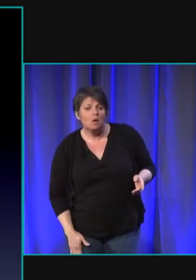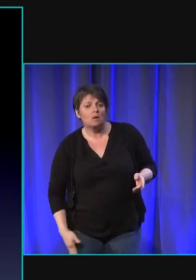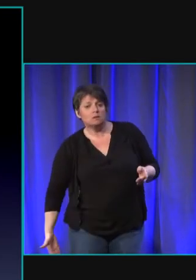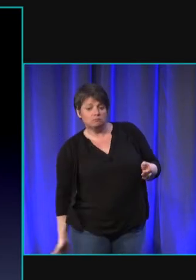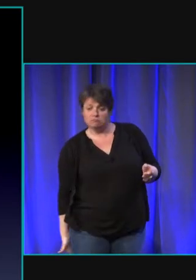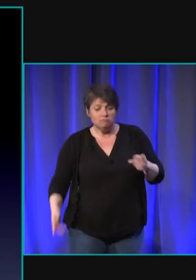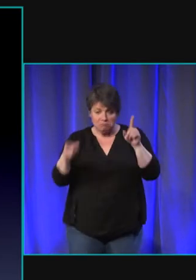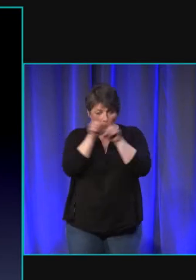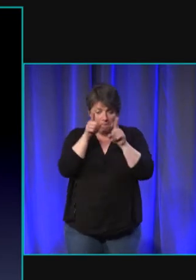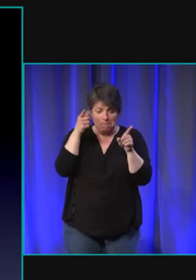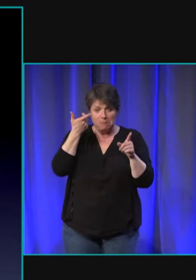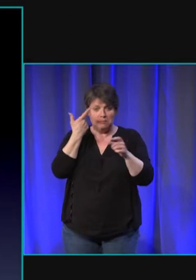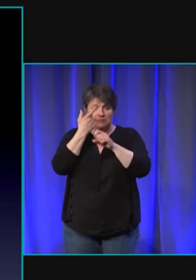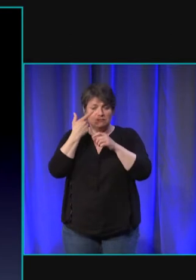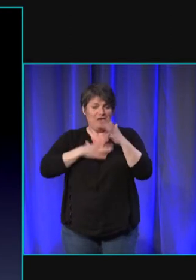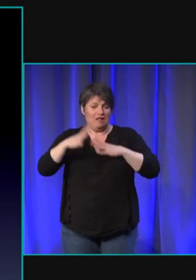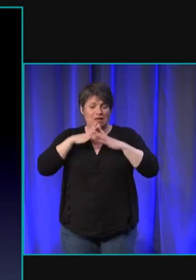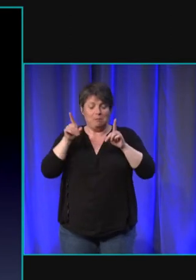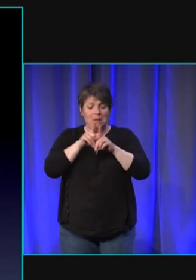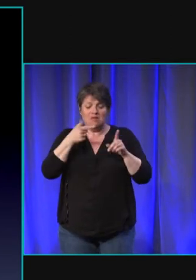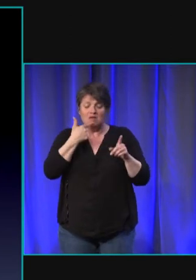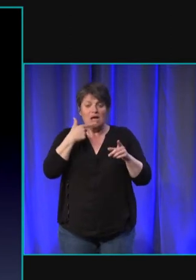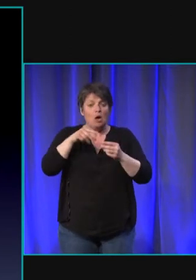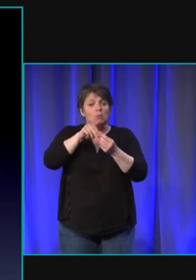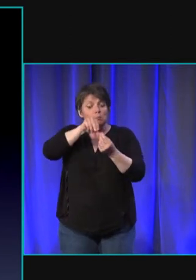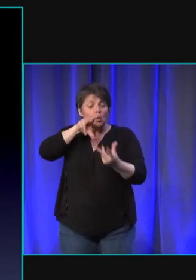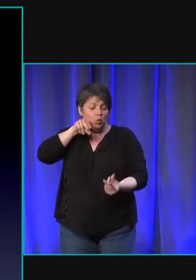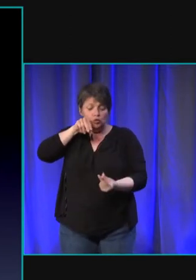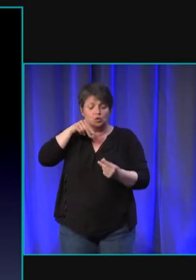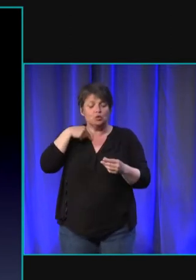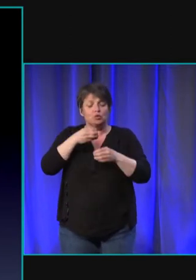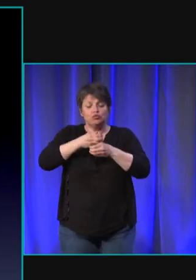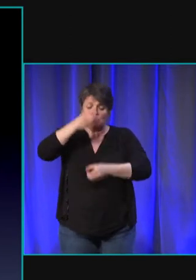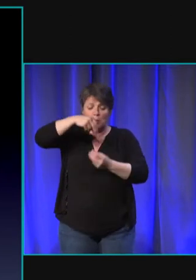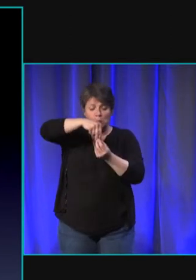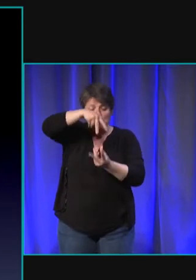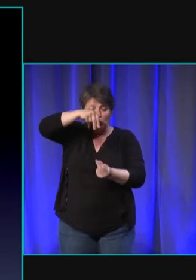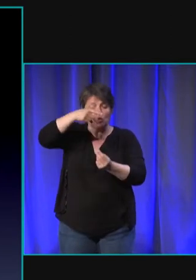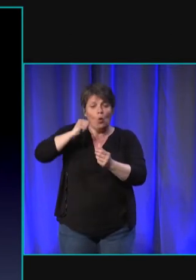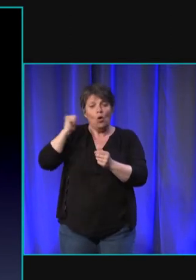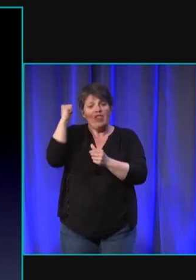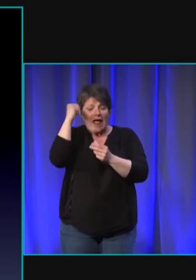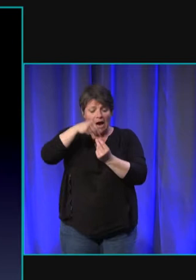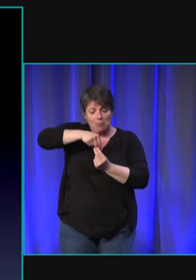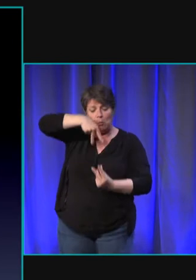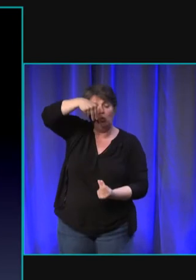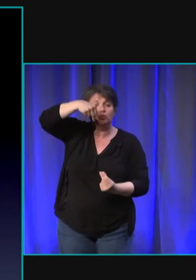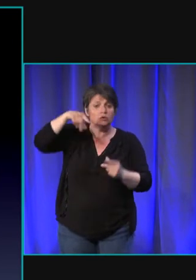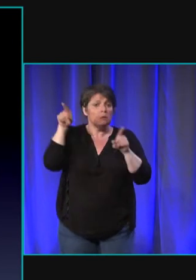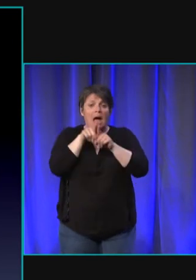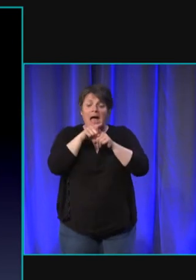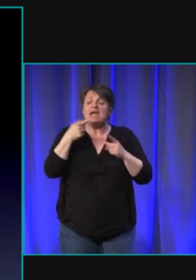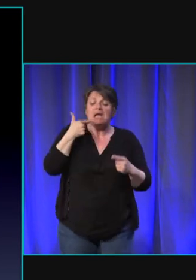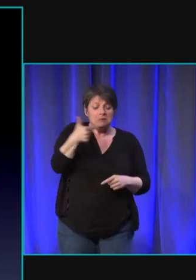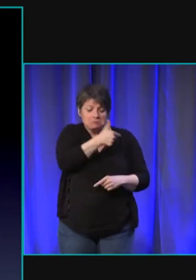ischio-jambiers. Donc quel que soit le groupe musculaire, en fait, sur des séries intensives comme ça, en fait, on n'a pas de différence liée au